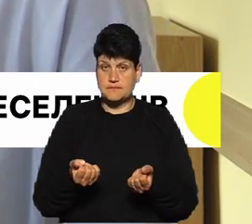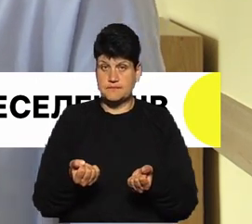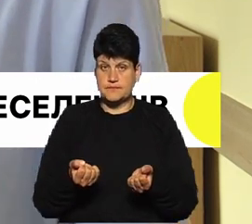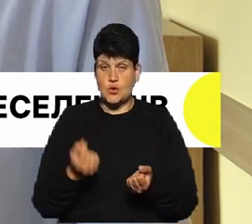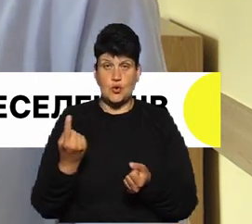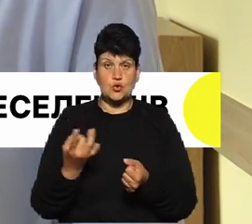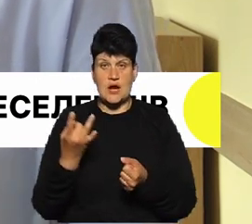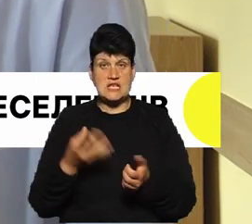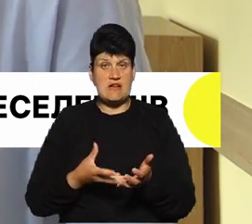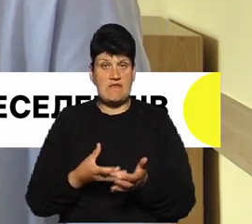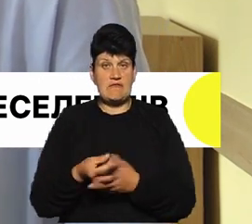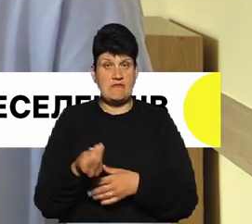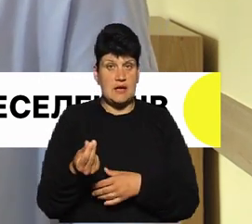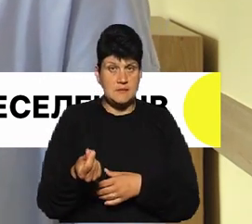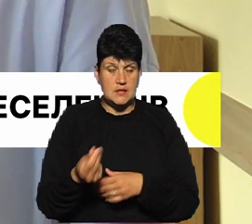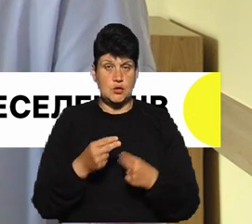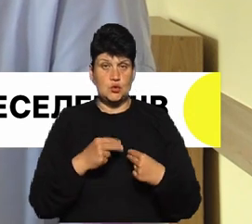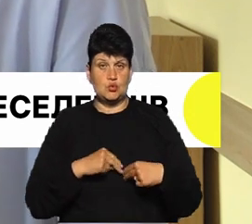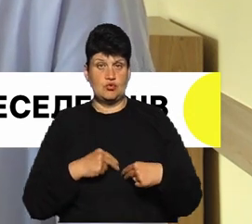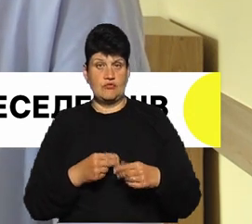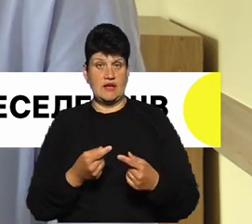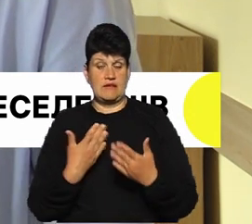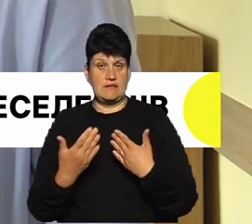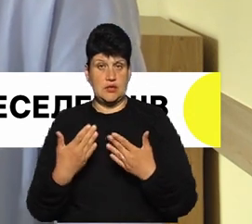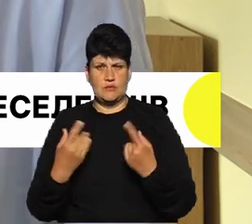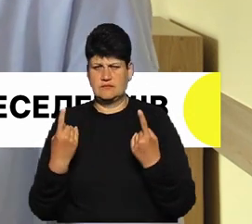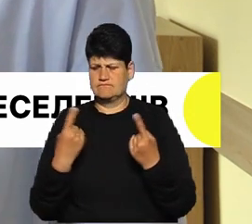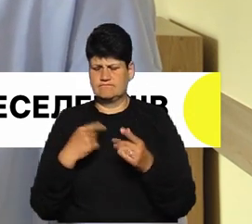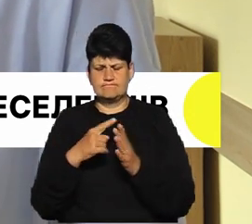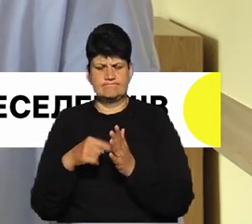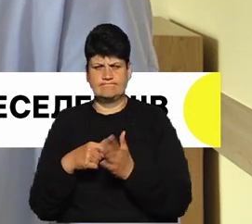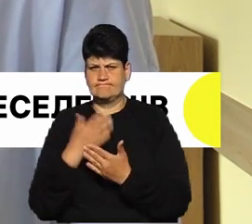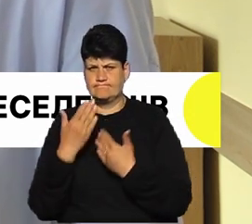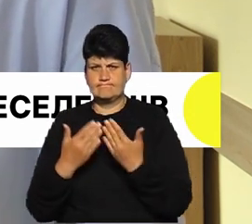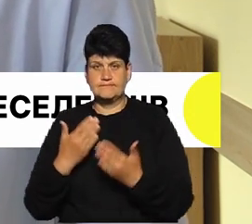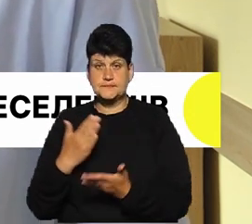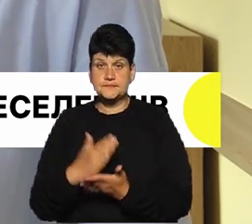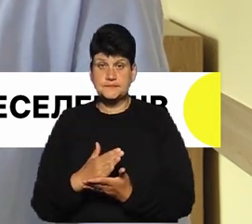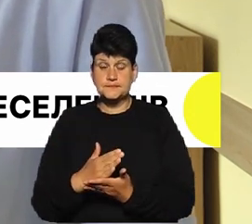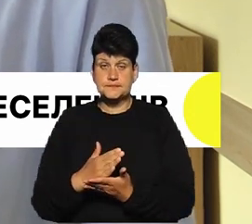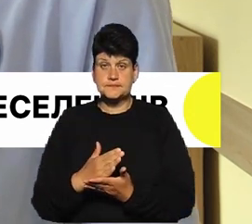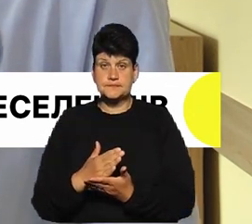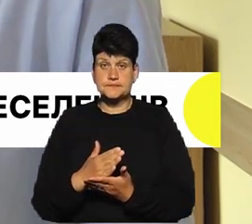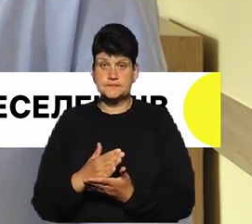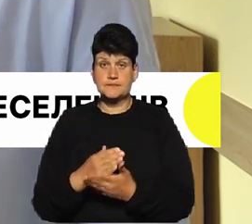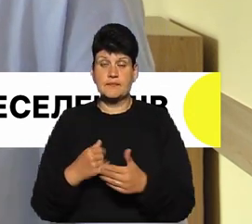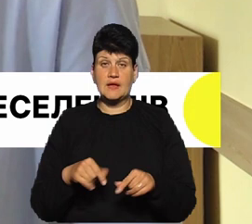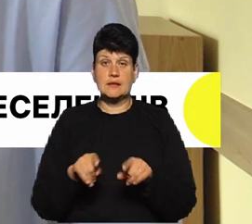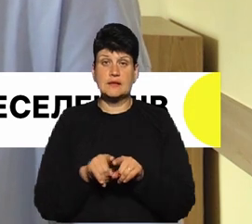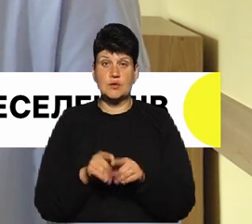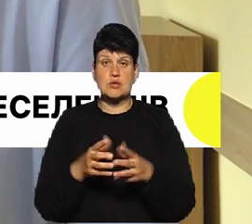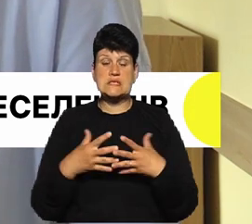одноразових виплат, стосовно трудових відносин, дуже величезна кількість запитів, а також стосовно